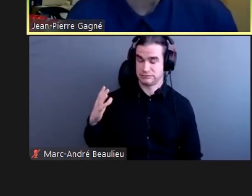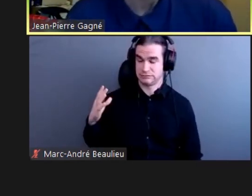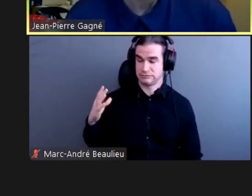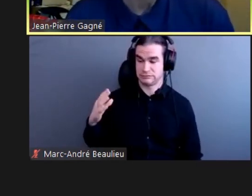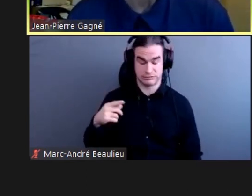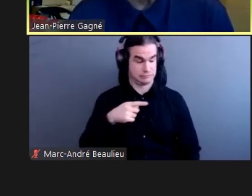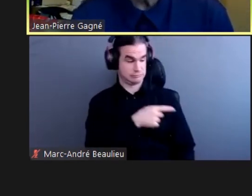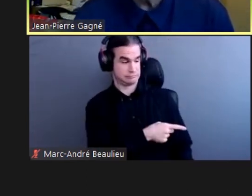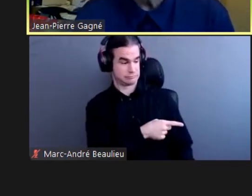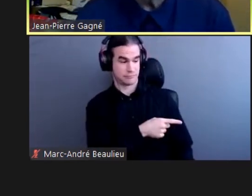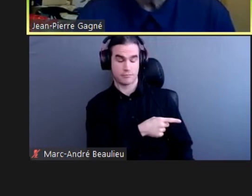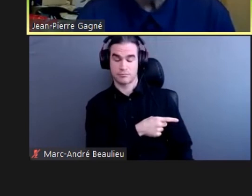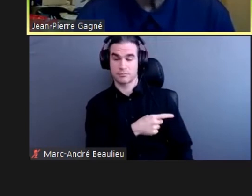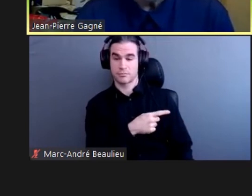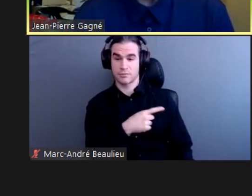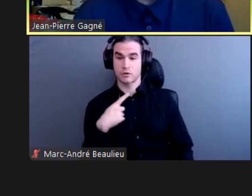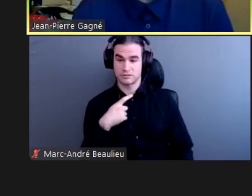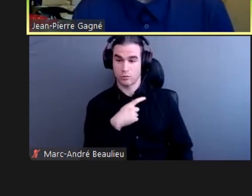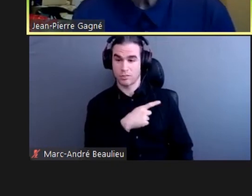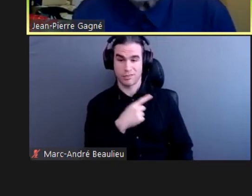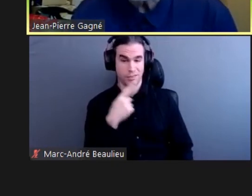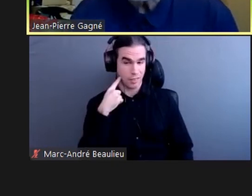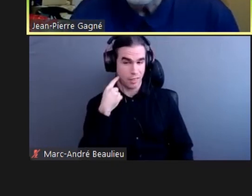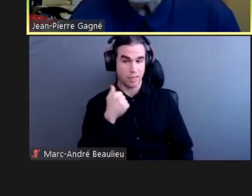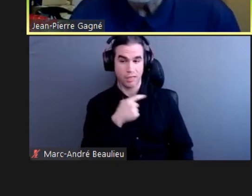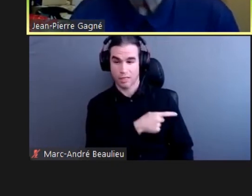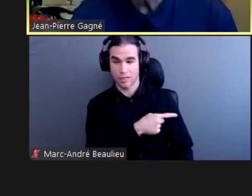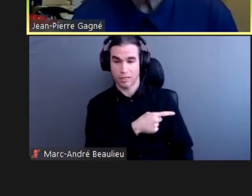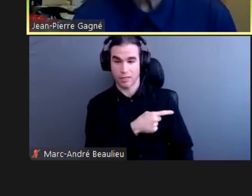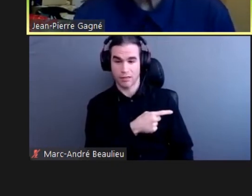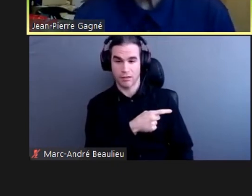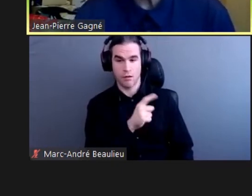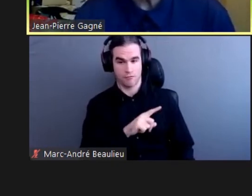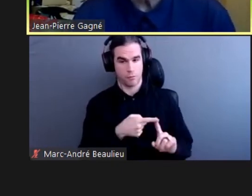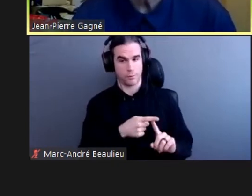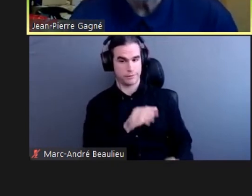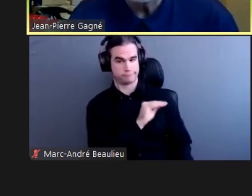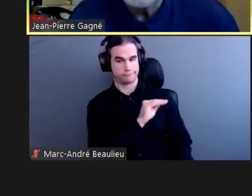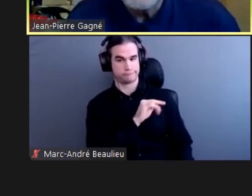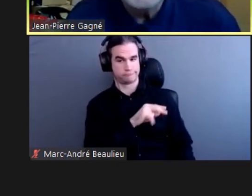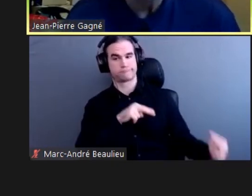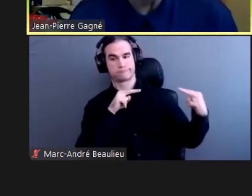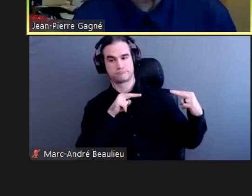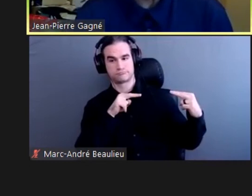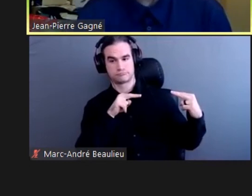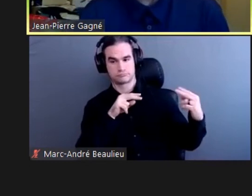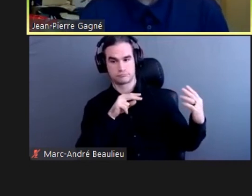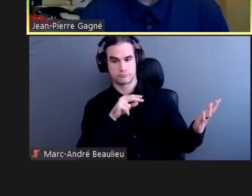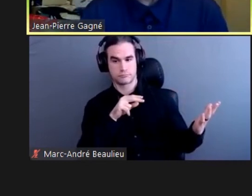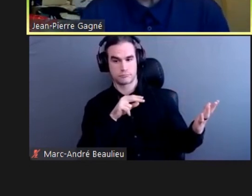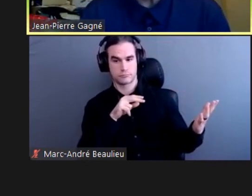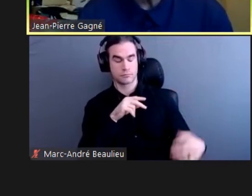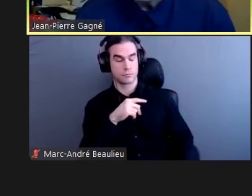avec quelqu'un qui a de la difficulté à entendre, bien, assurez-vous d'avoir son attention puis de lui dire c'est quoi